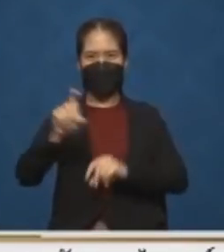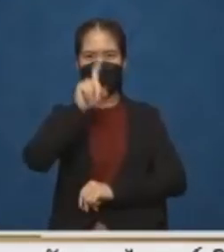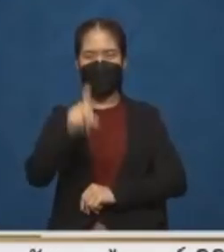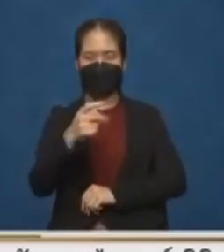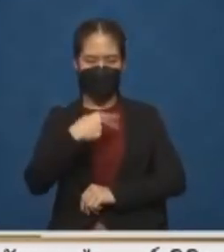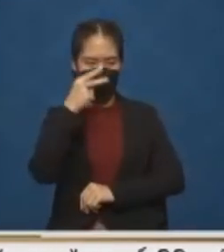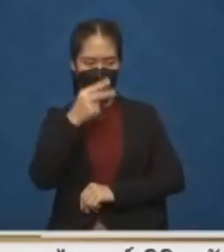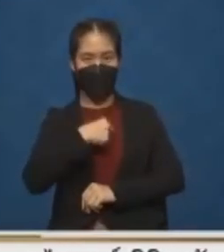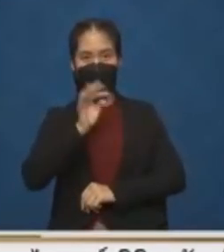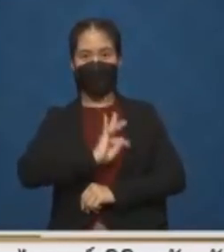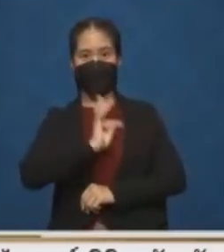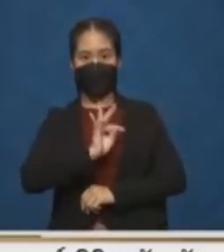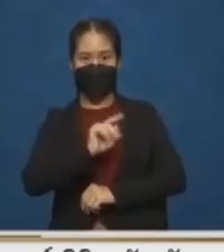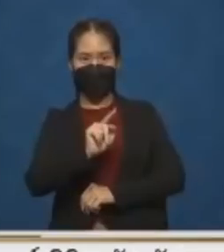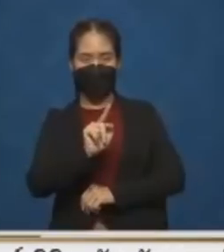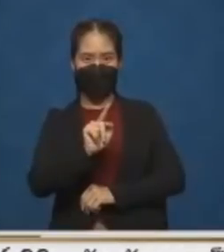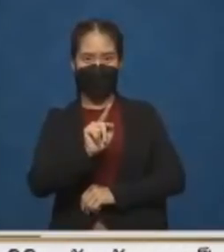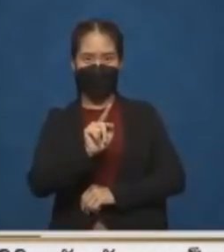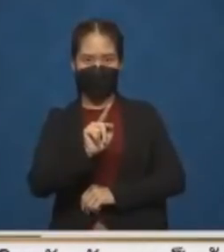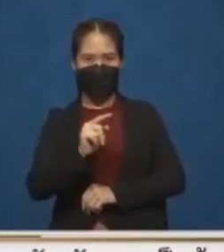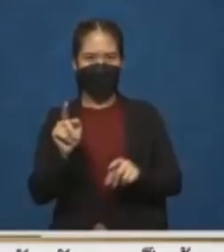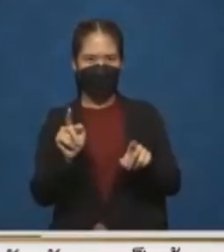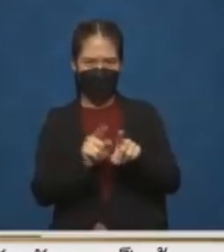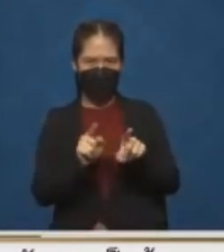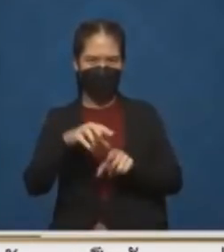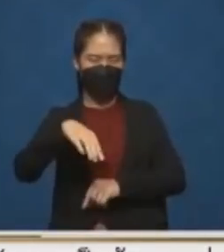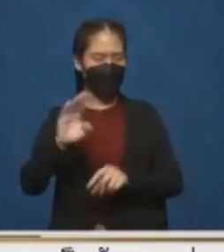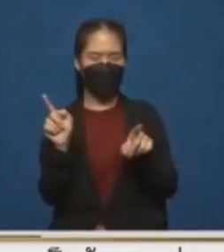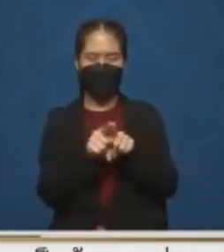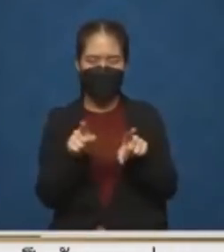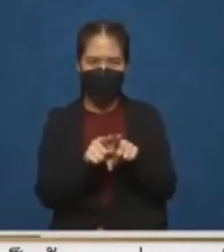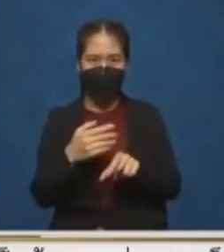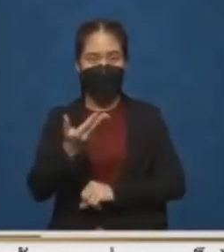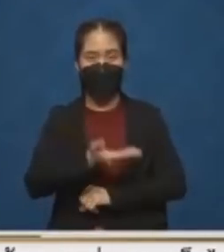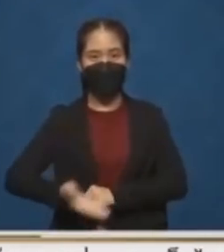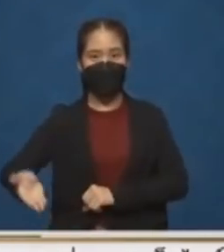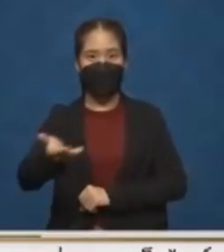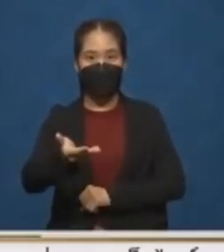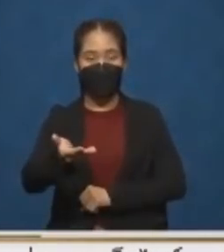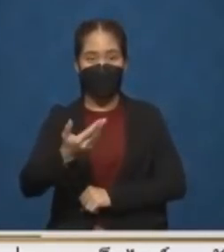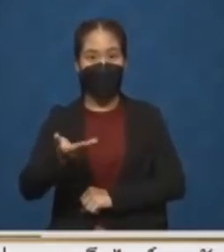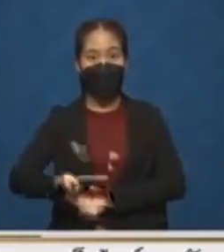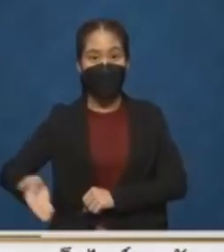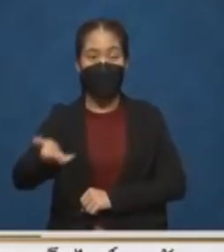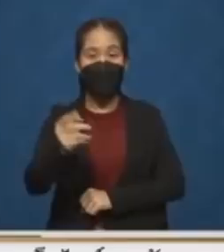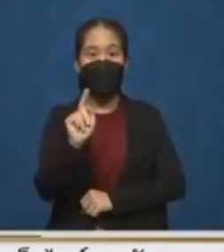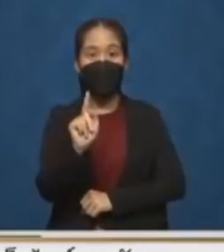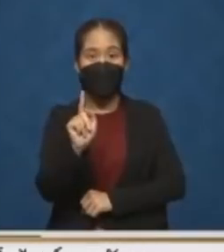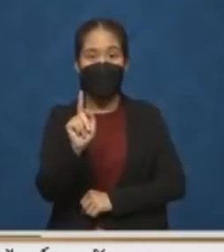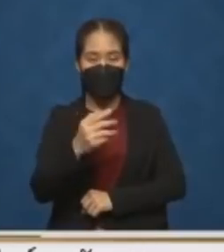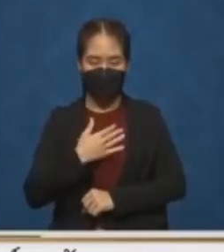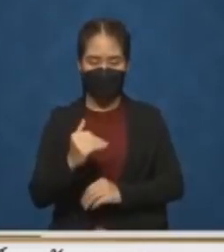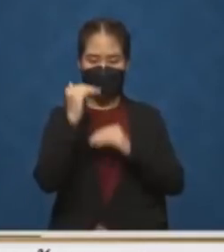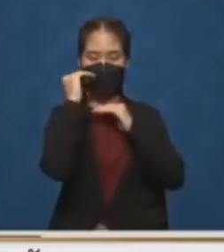แล้วก็เป็นเพลาพอยของเสยอพิศัย เช่นกันเพรว่าเราไม่ได้เป็นผู้มากำน ka